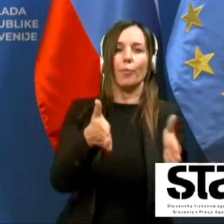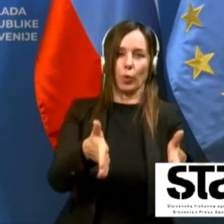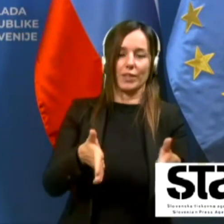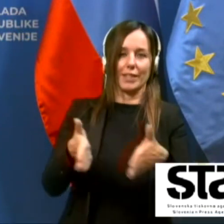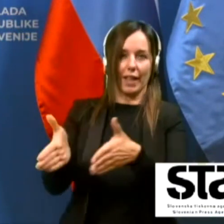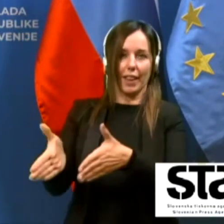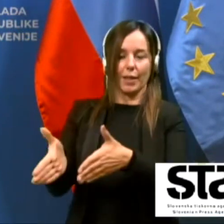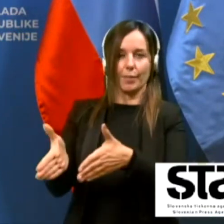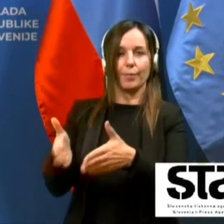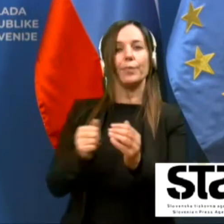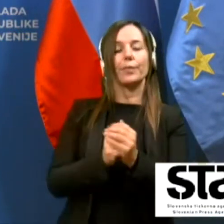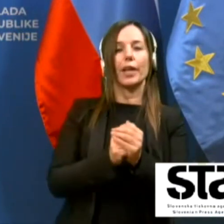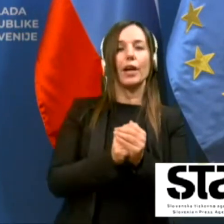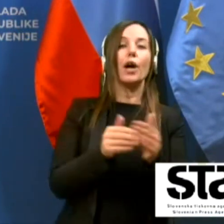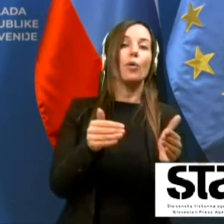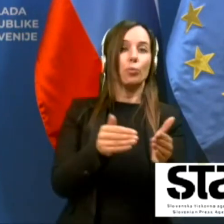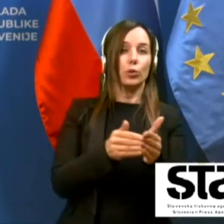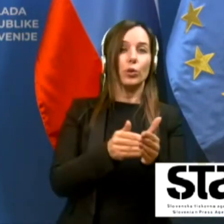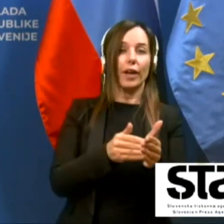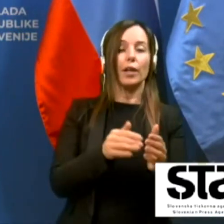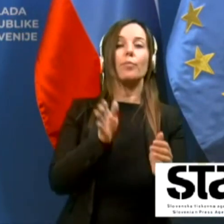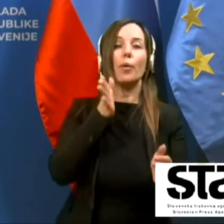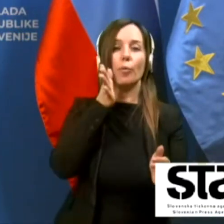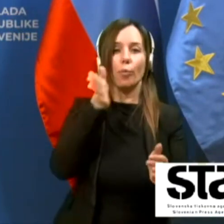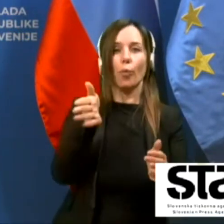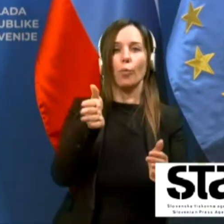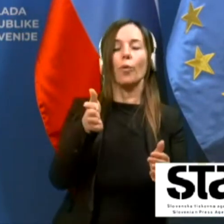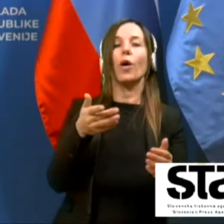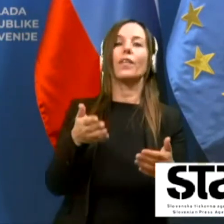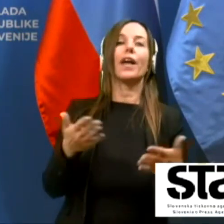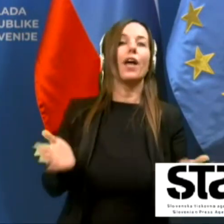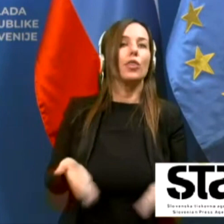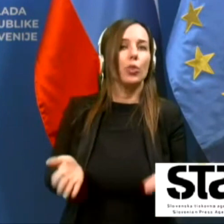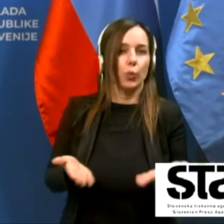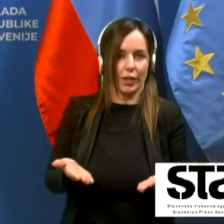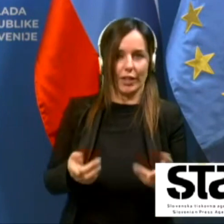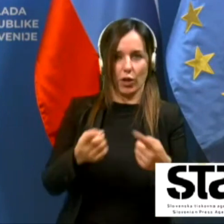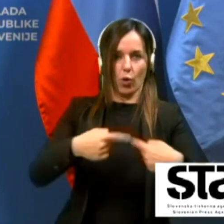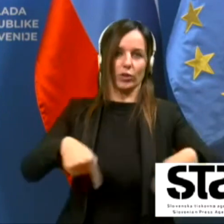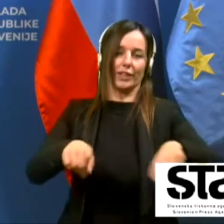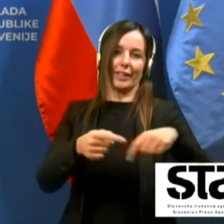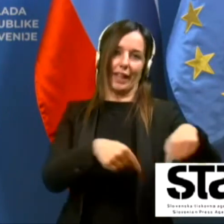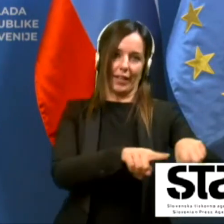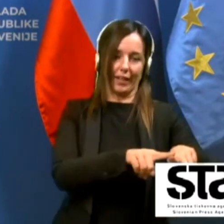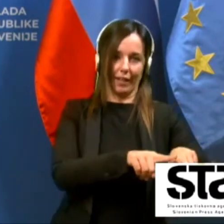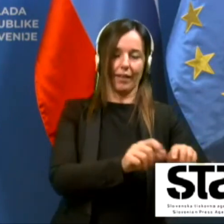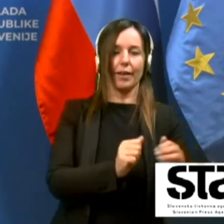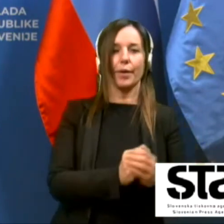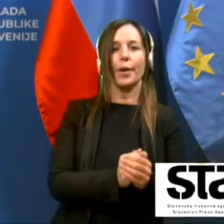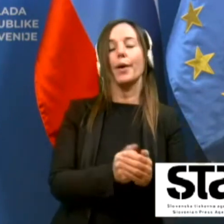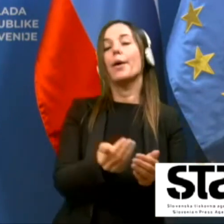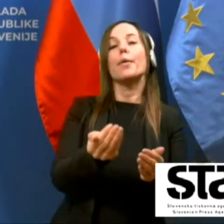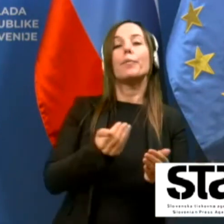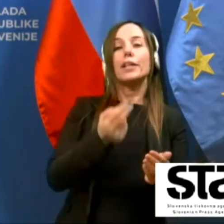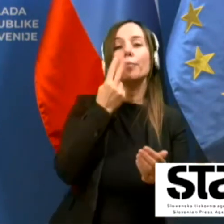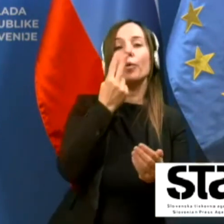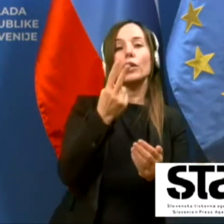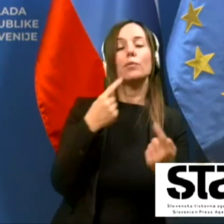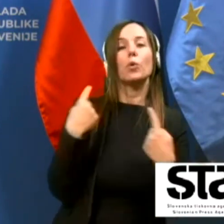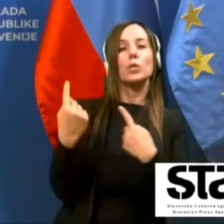postelj. Potrebovali pa jih bomo seveda na intenzivnih oddelkih. Preden se seznanimo z razmerami